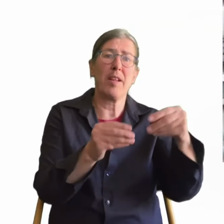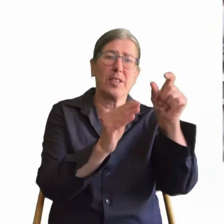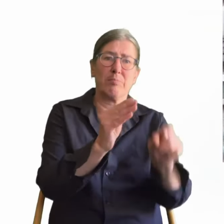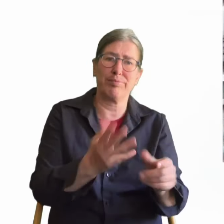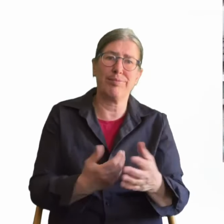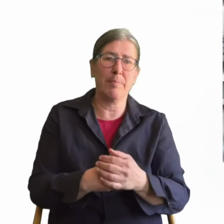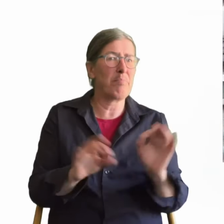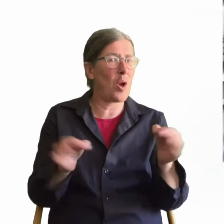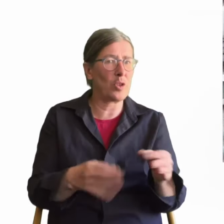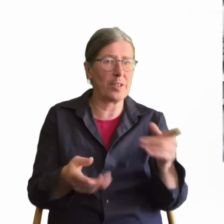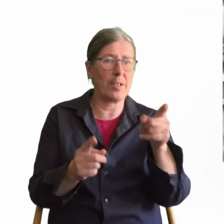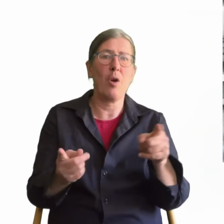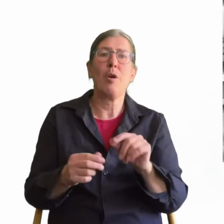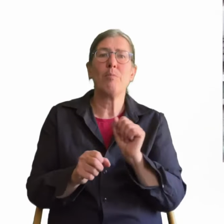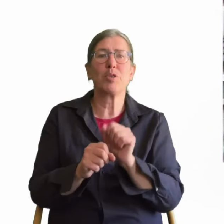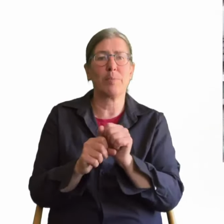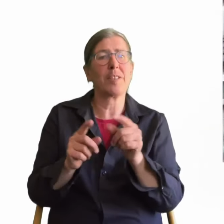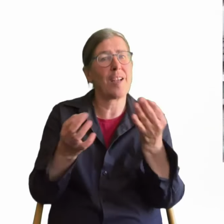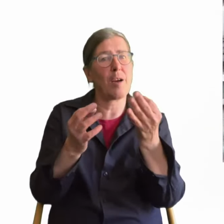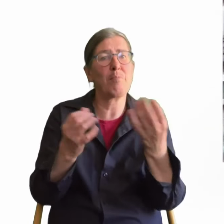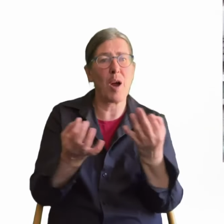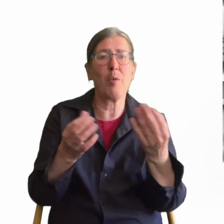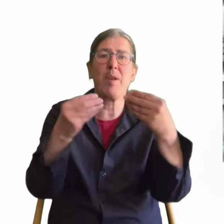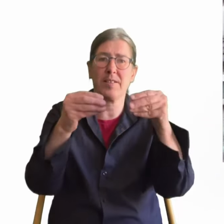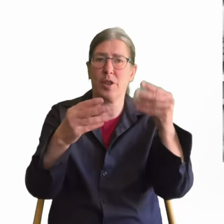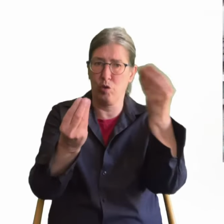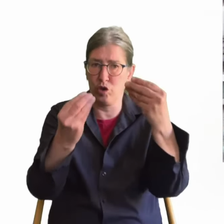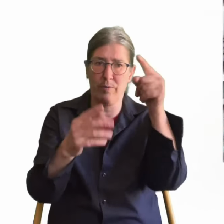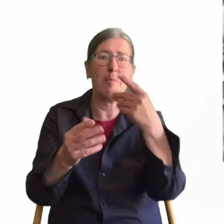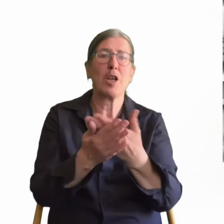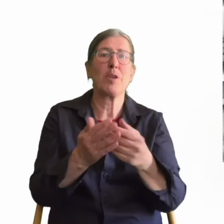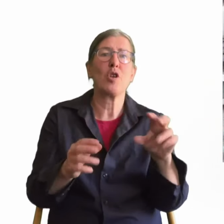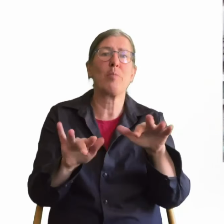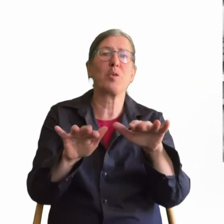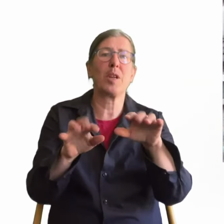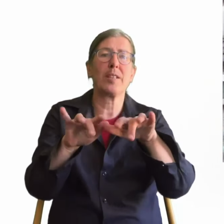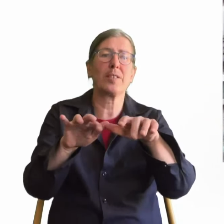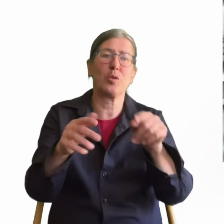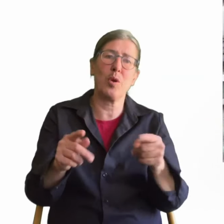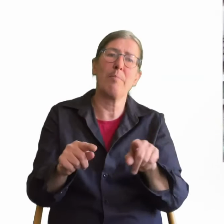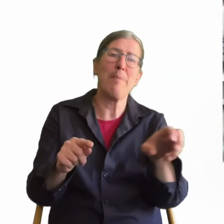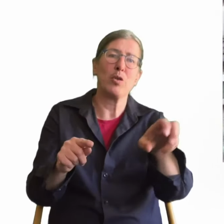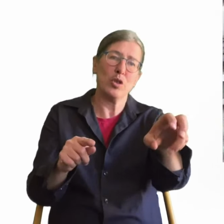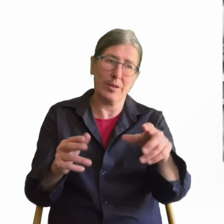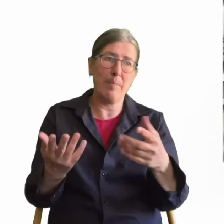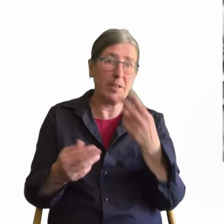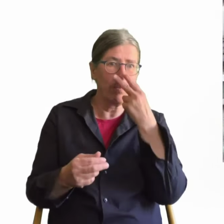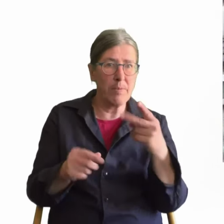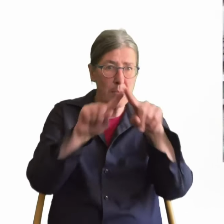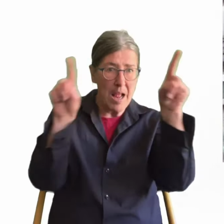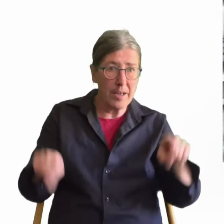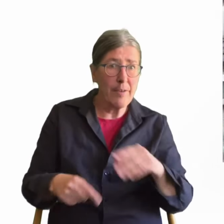überziehen. Und bestimmte Dinge, da braucht man halt Plastik oder Kunststoffe, Tastaturen oder Computermäuse. Aber ihr seht auf diesem